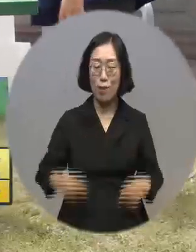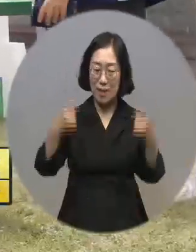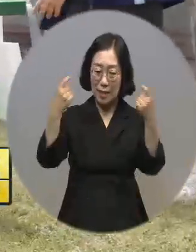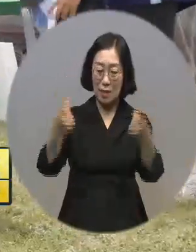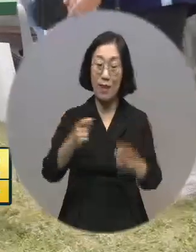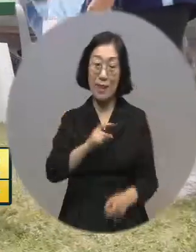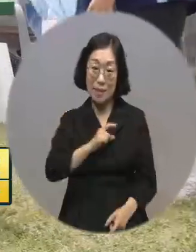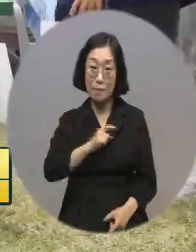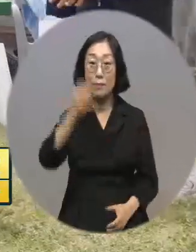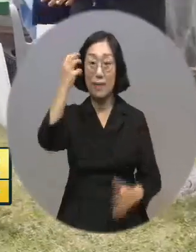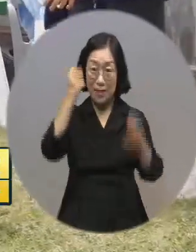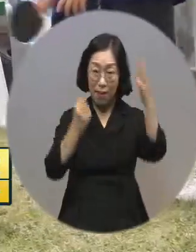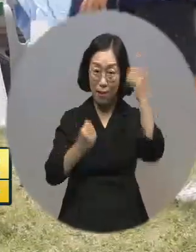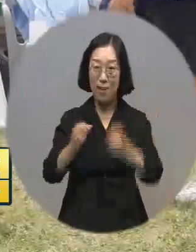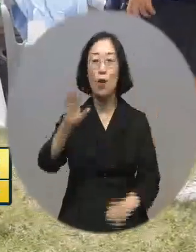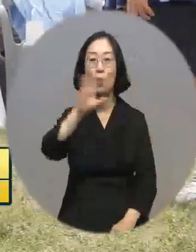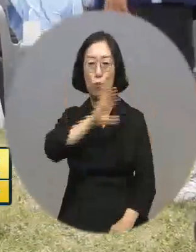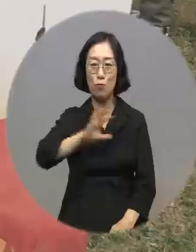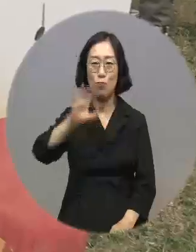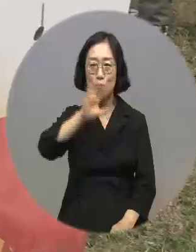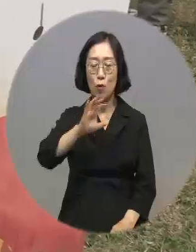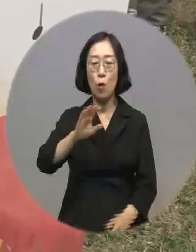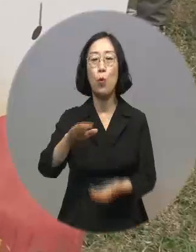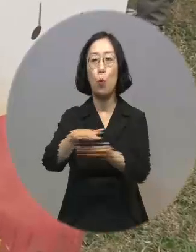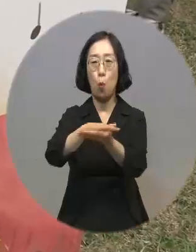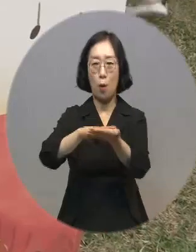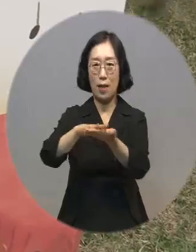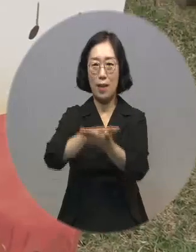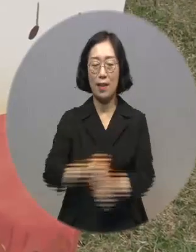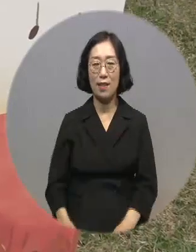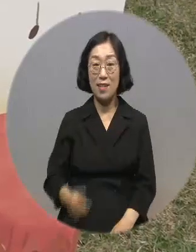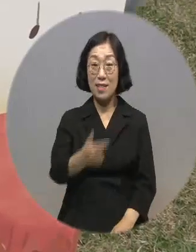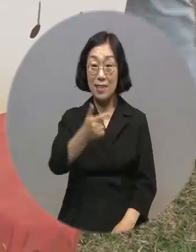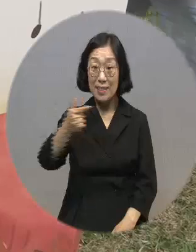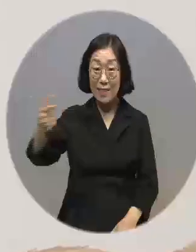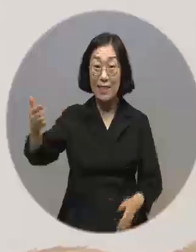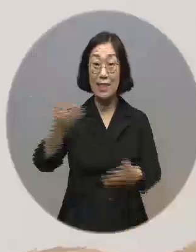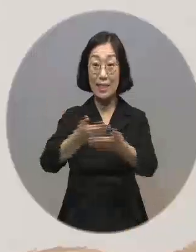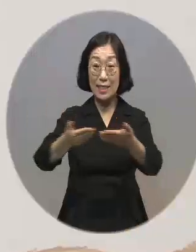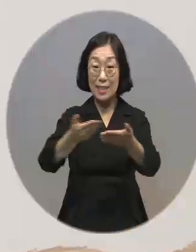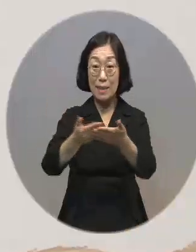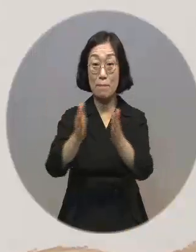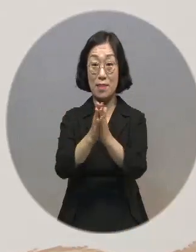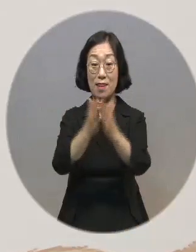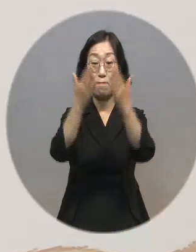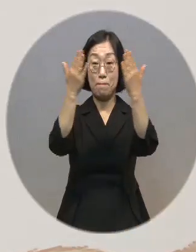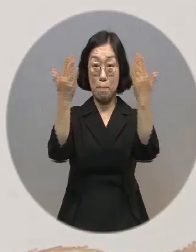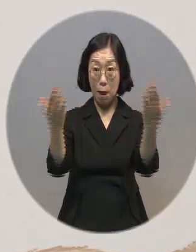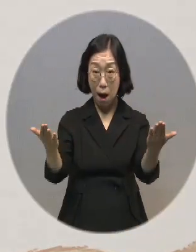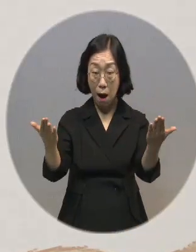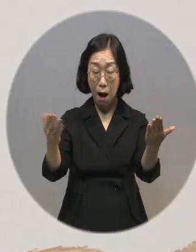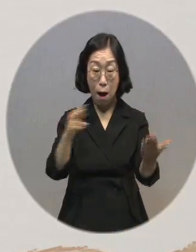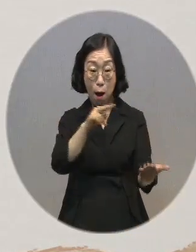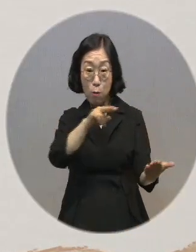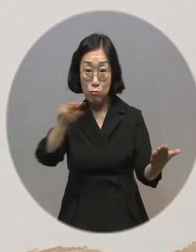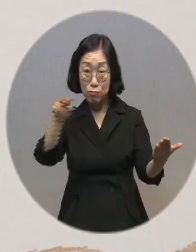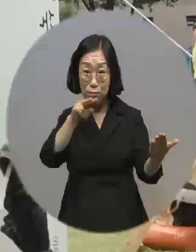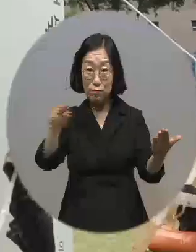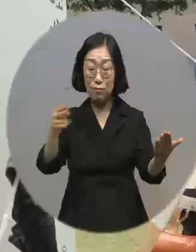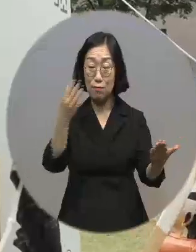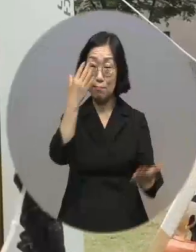알아가는 시간도 가졌습니다. 커다란 통일 그림 동화가 오가는 사람들의 눈길을